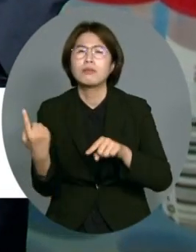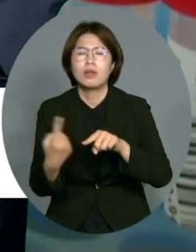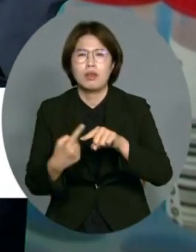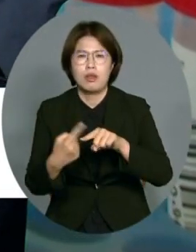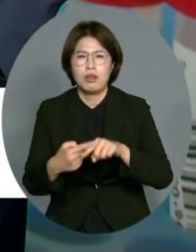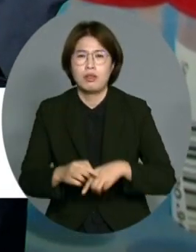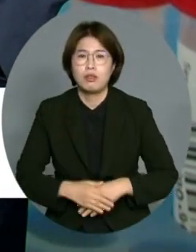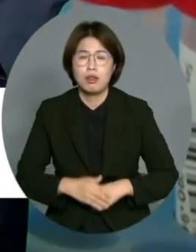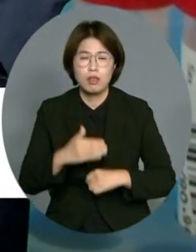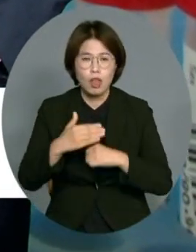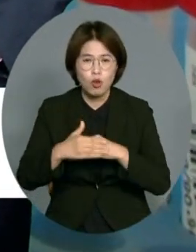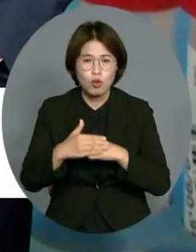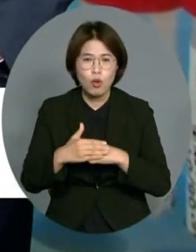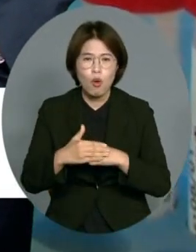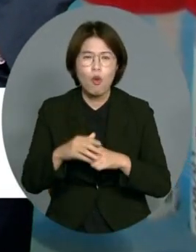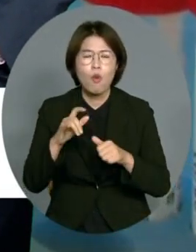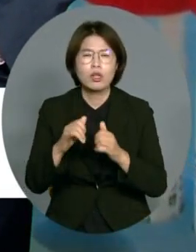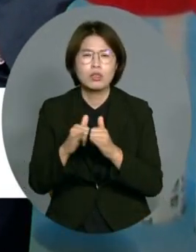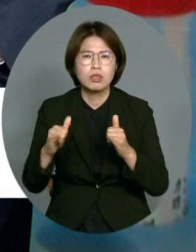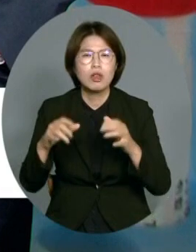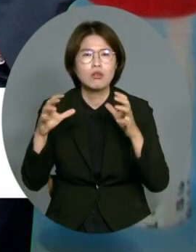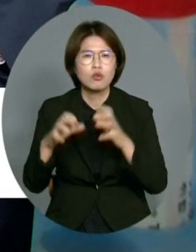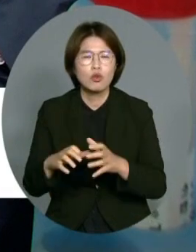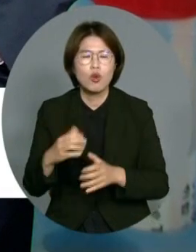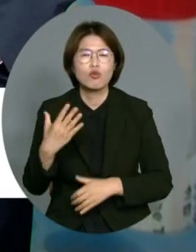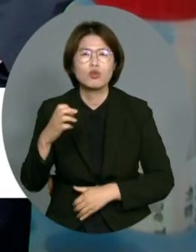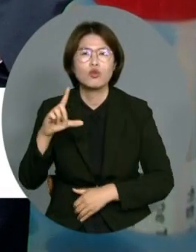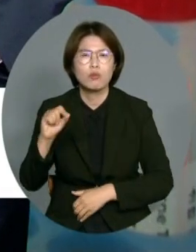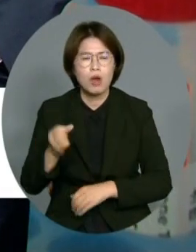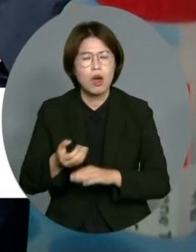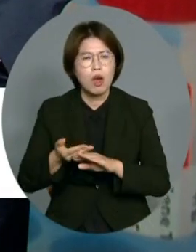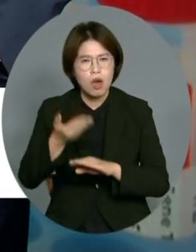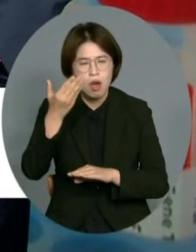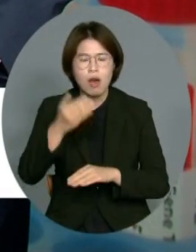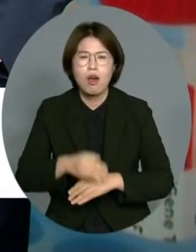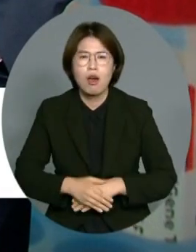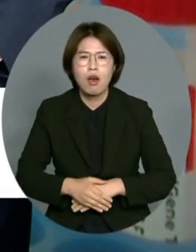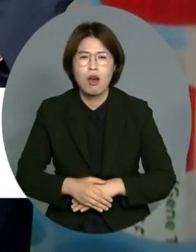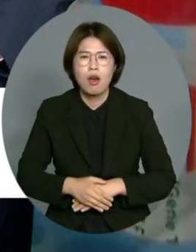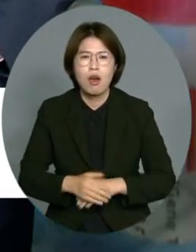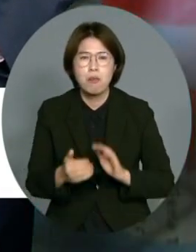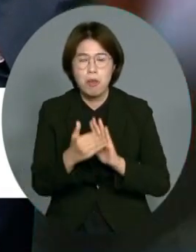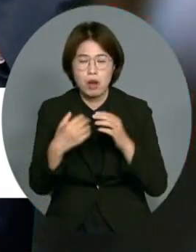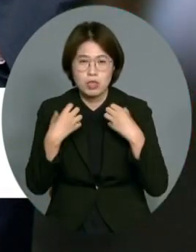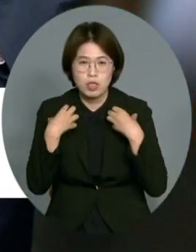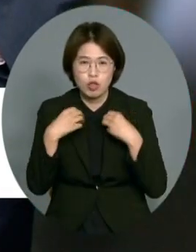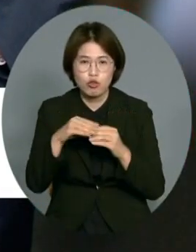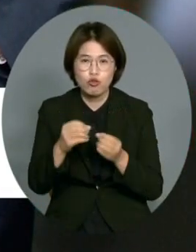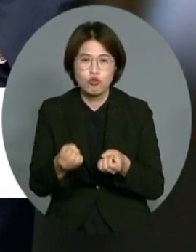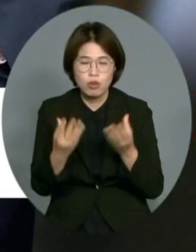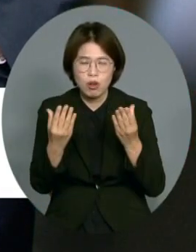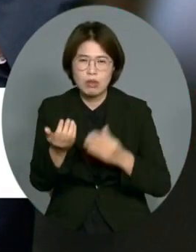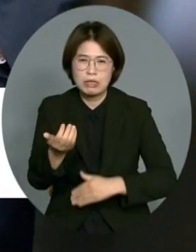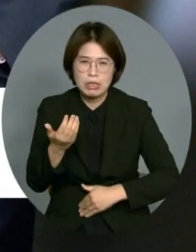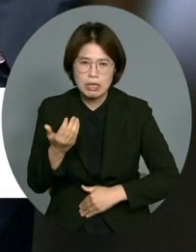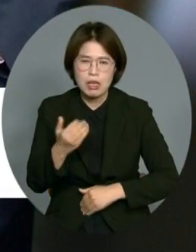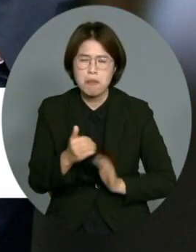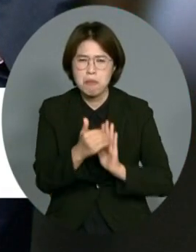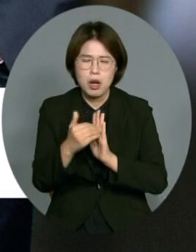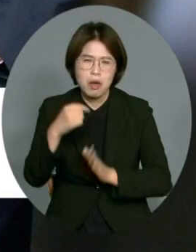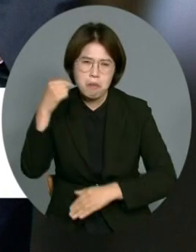셈입니다. 대구도 누적 확진자가 96만 명에 이릅니다. 방역당국은 추석 연휴를 앞두고 방역을 강화하기로